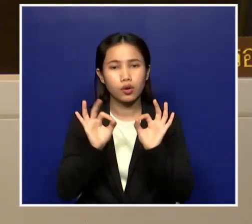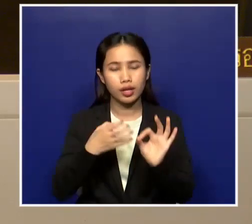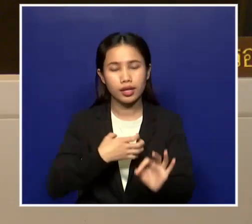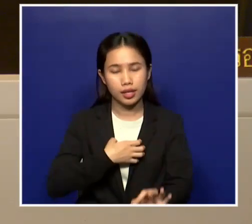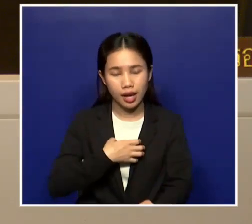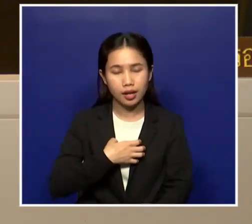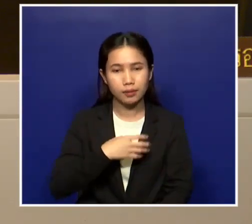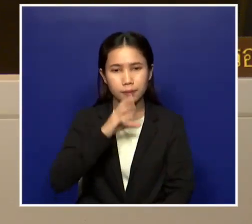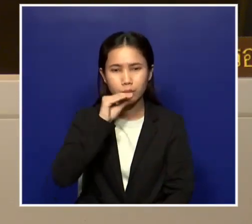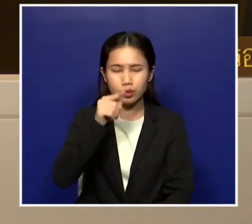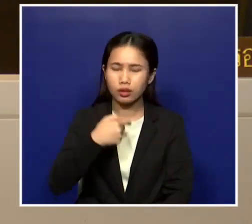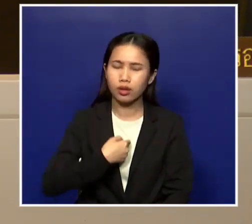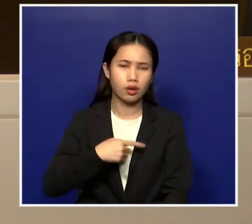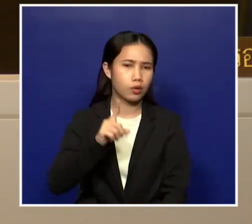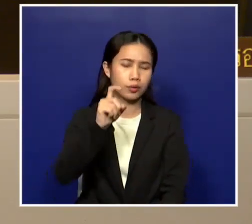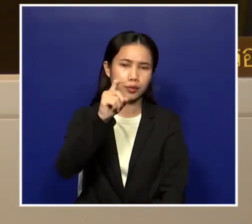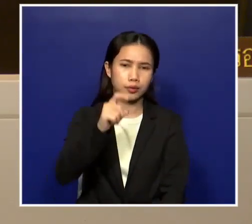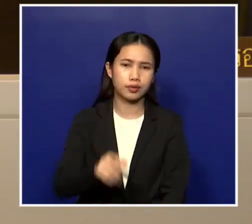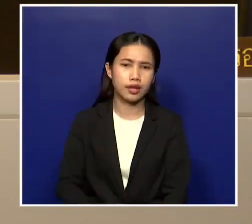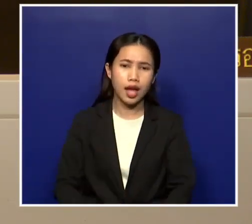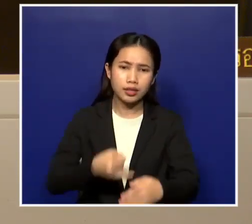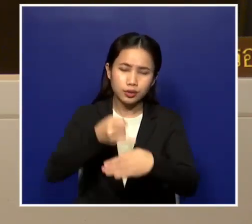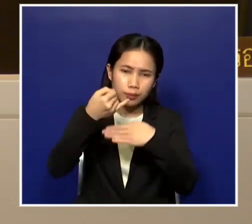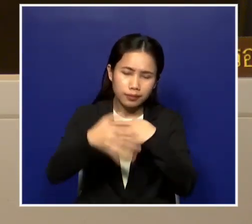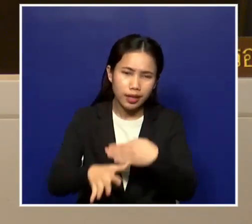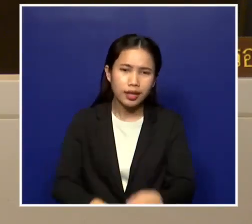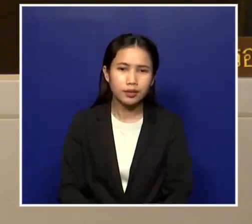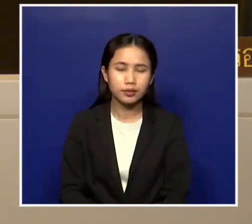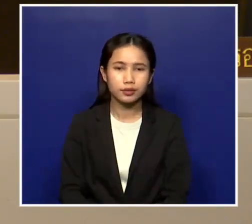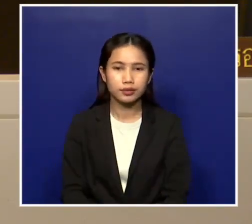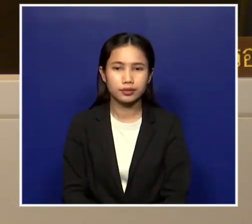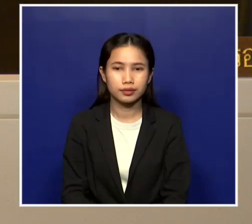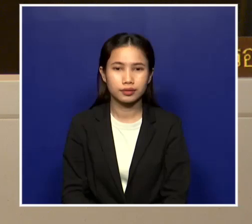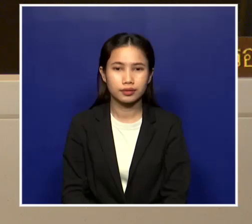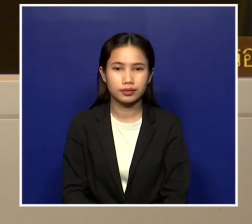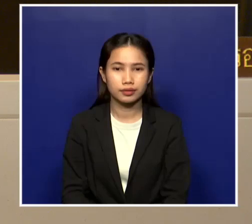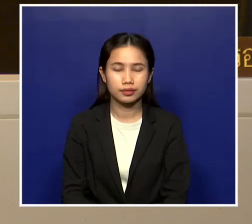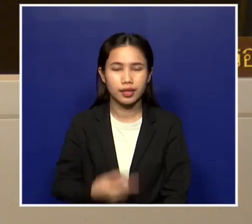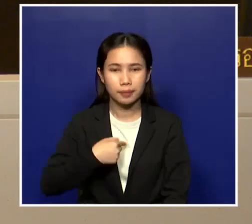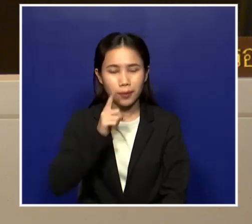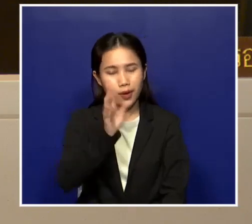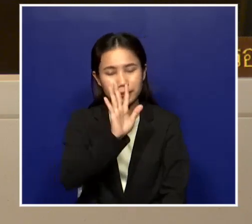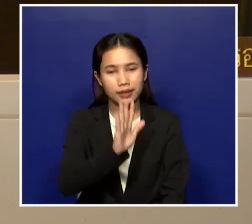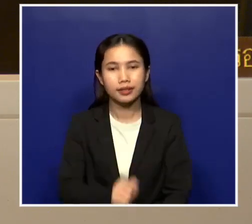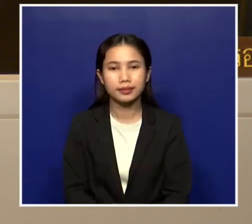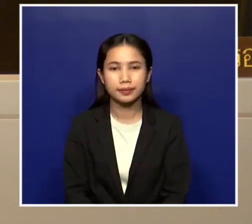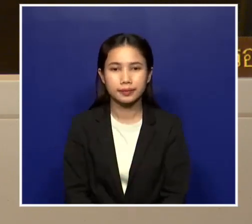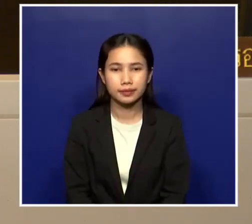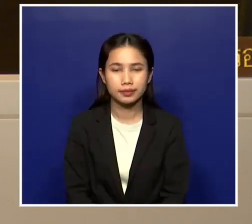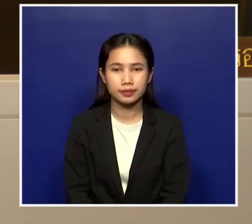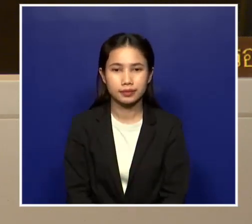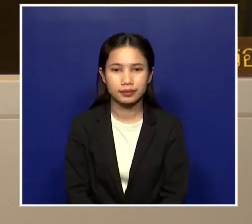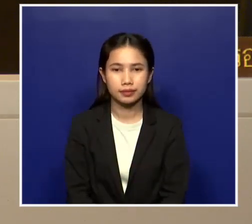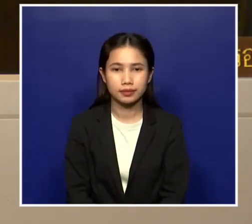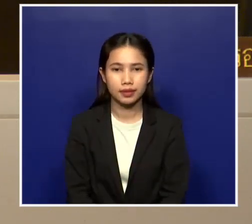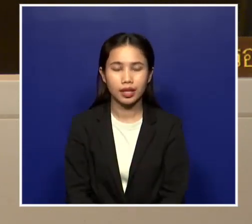จะพูดแต่ โอ้โหงานเข้าเลยจดแล้วหลายรอบเลยนี่รับจ็อบใหญ่เลยนะเนี่ย อย่าไปทำ งานเข้าเลย สมมติทำเป็นสิทธิ์